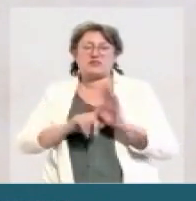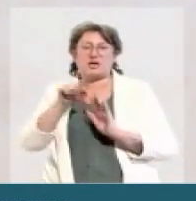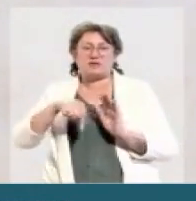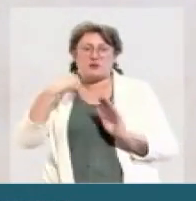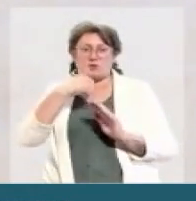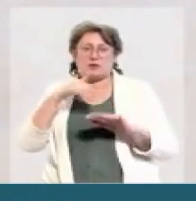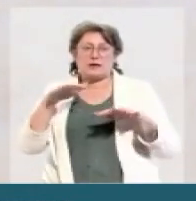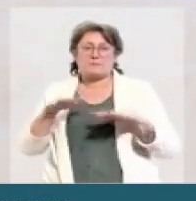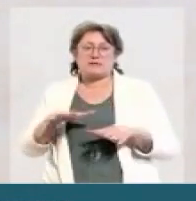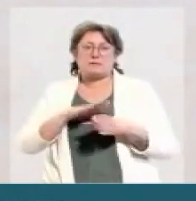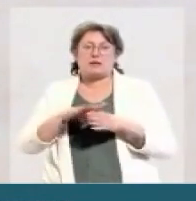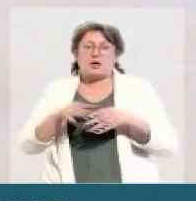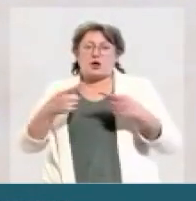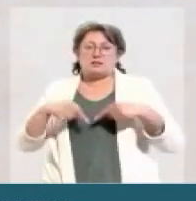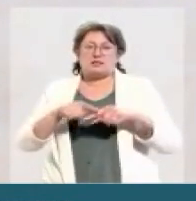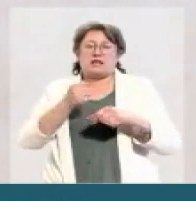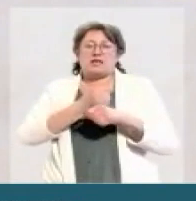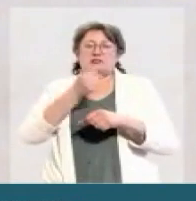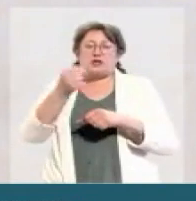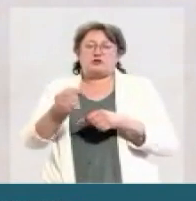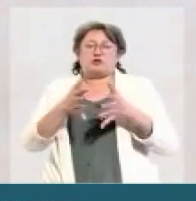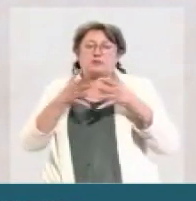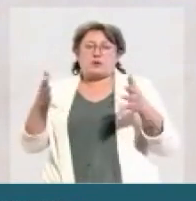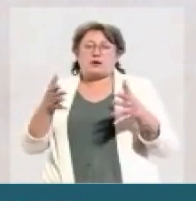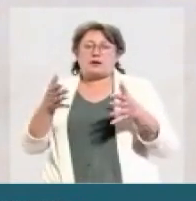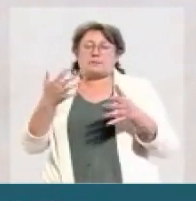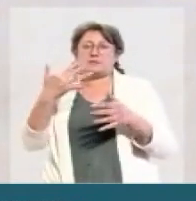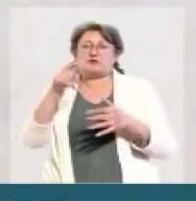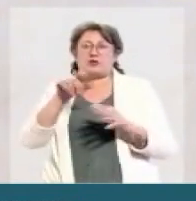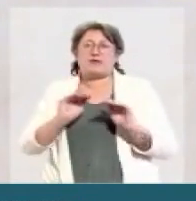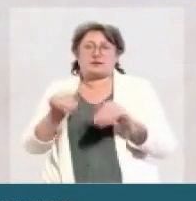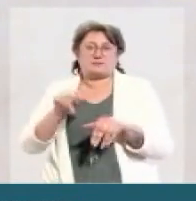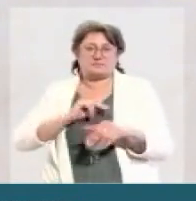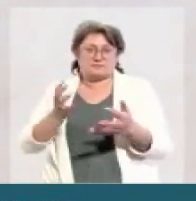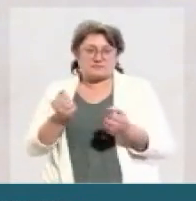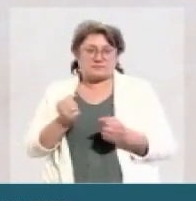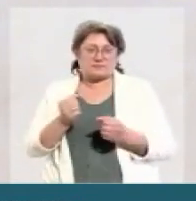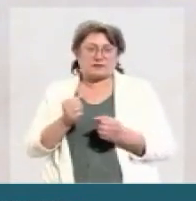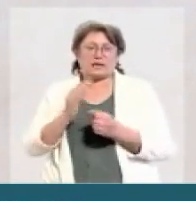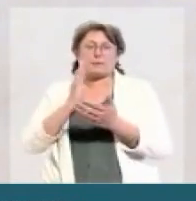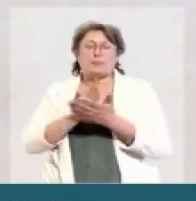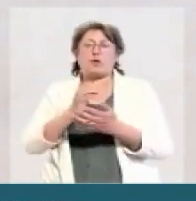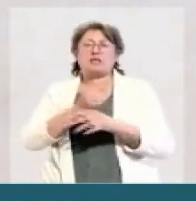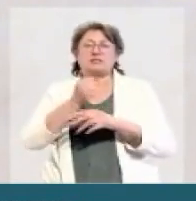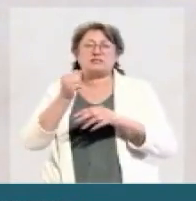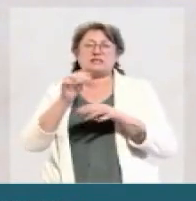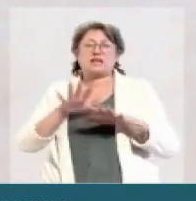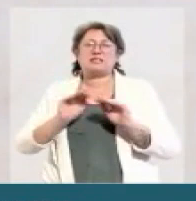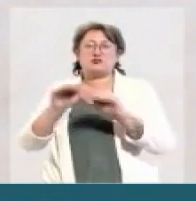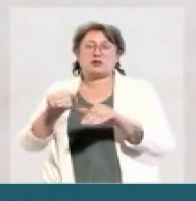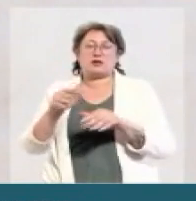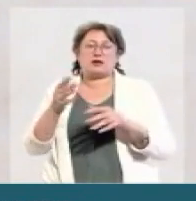года в местных исполнительных органах назначены более 50 человек. Внедрено прямое назначение на высшие